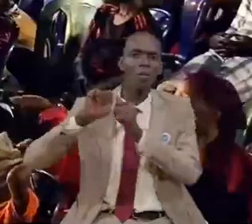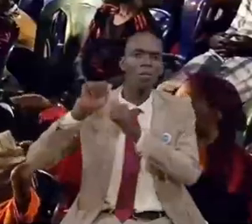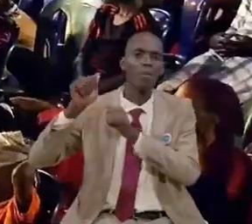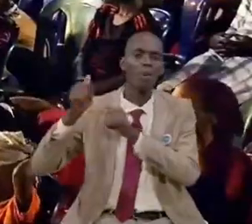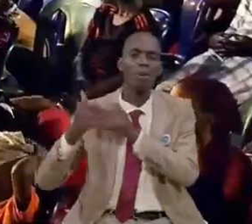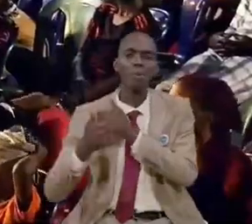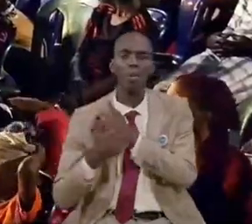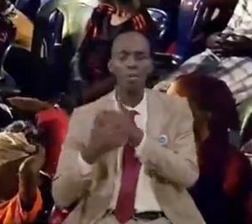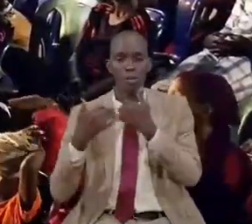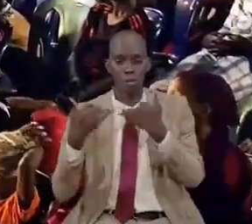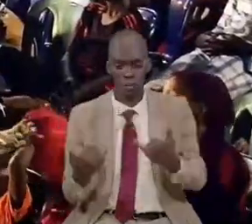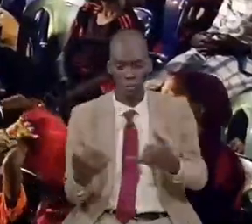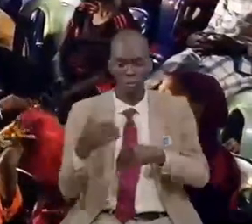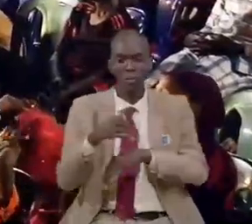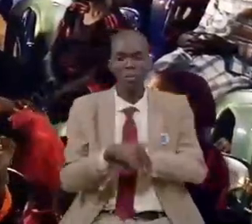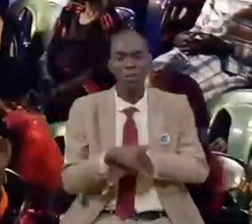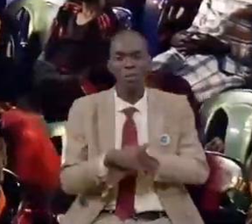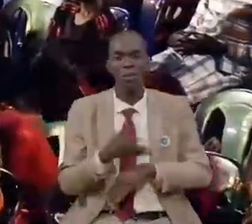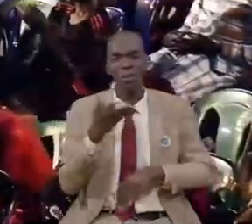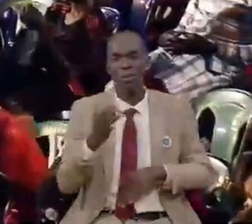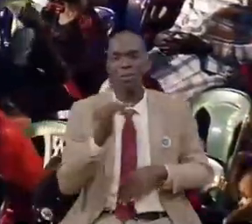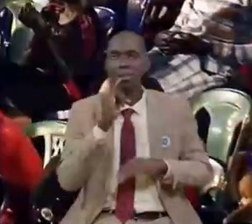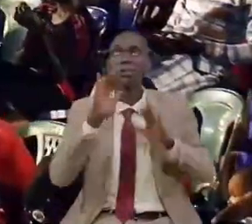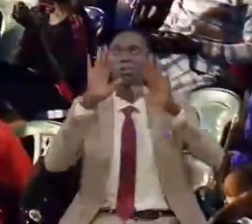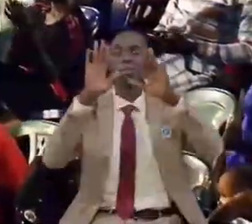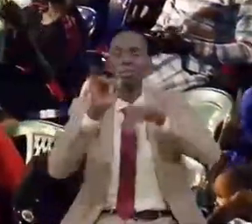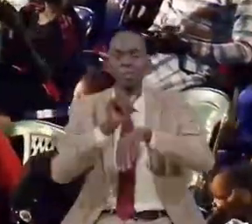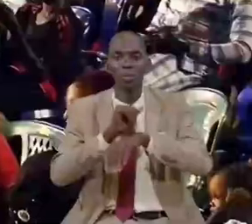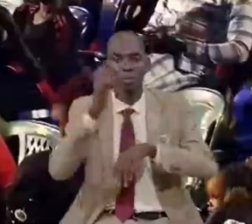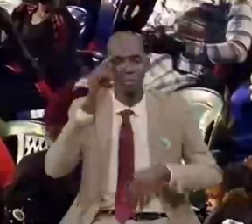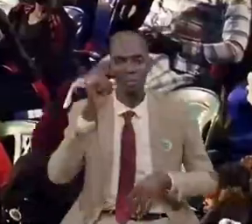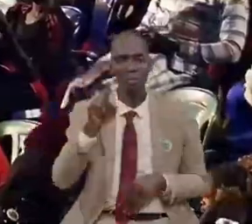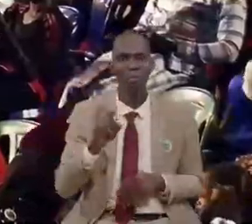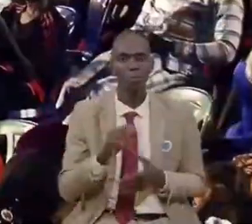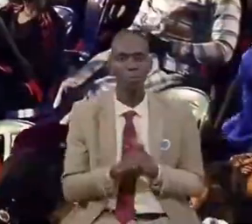Nous sommes prêts maintenant ce soir. Il y aura un miracle pour vous.